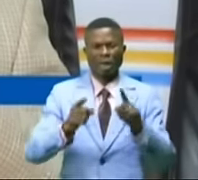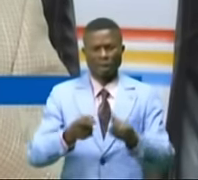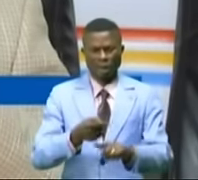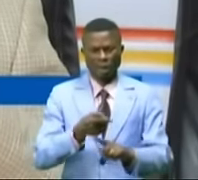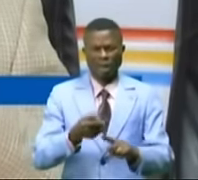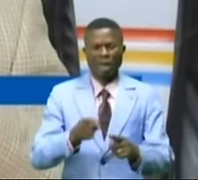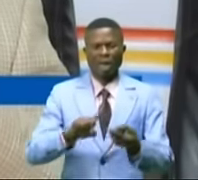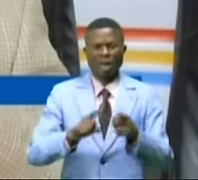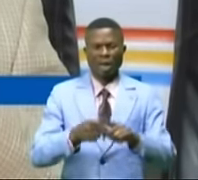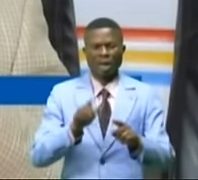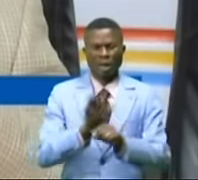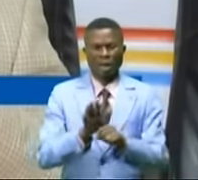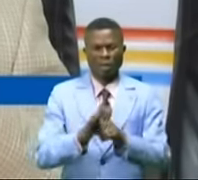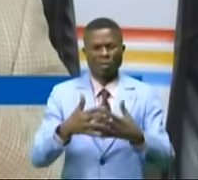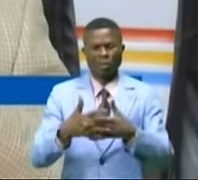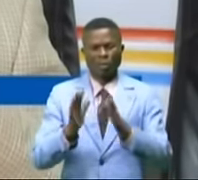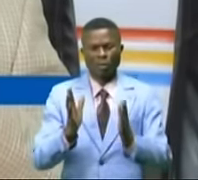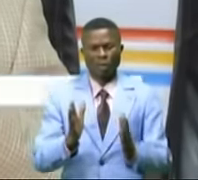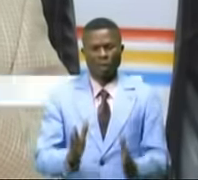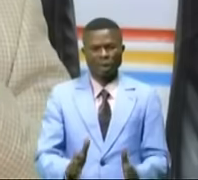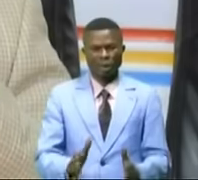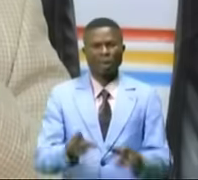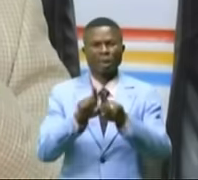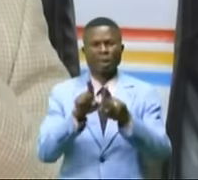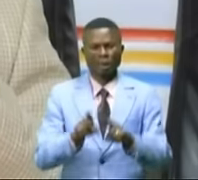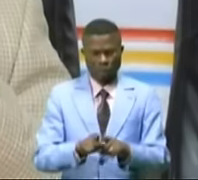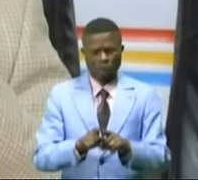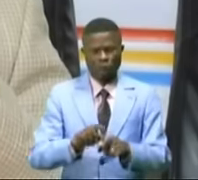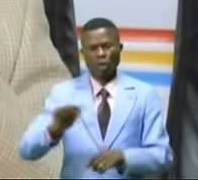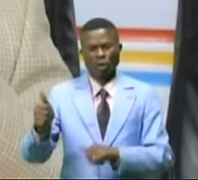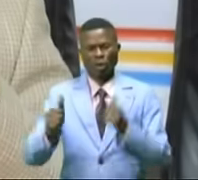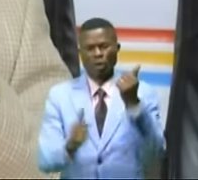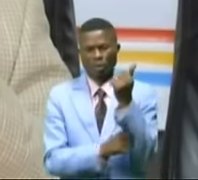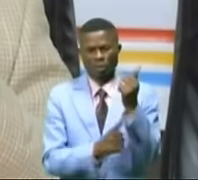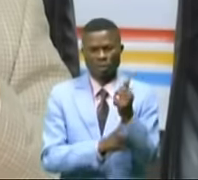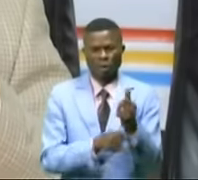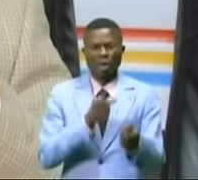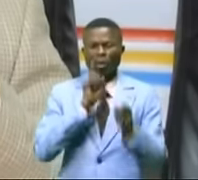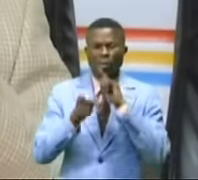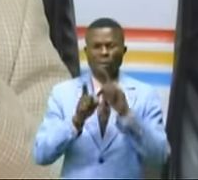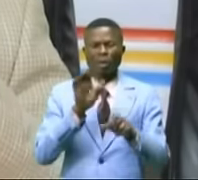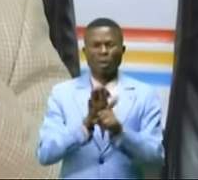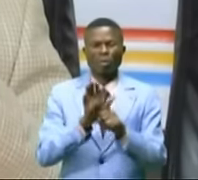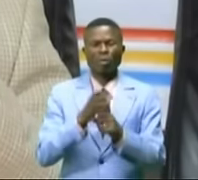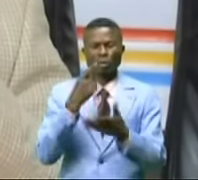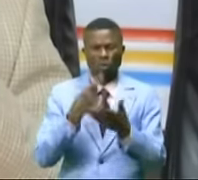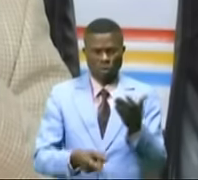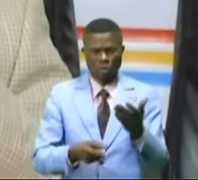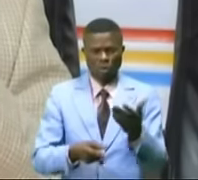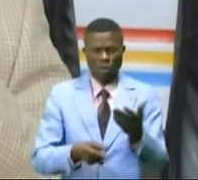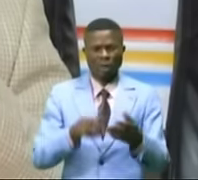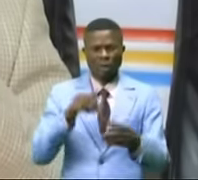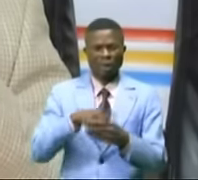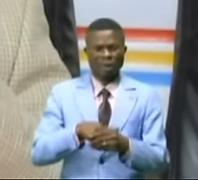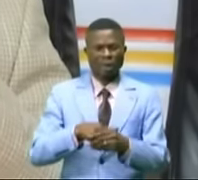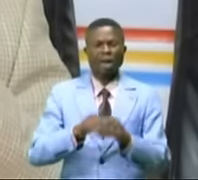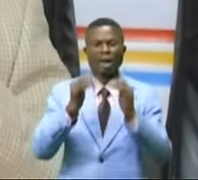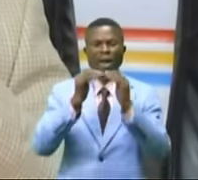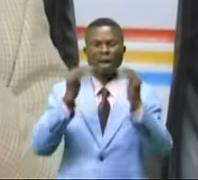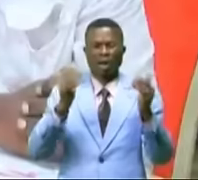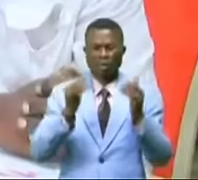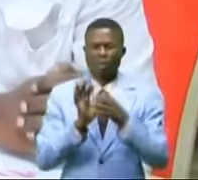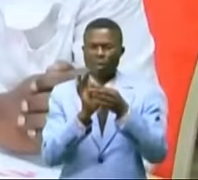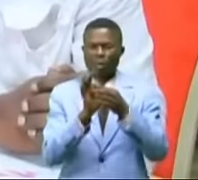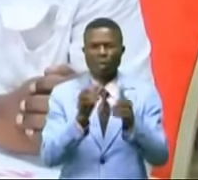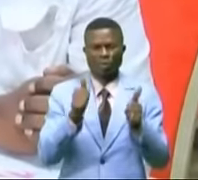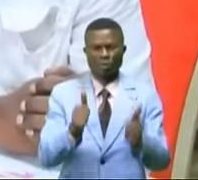avec différents partenaires, ainsi de suite. Les échanges étaient plus que constructifs dans un climat de franche